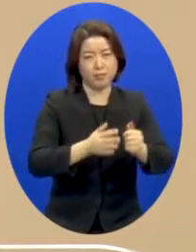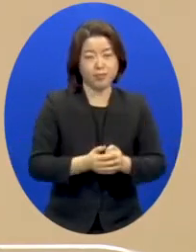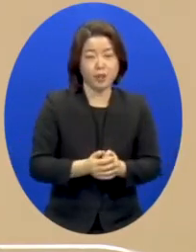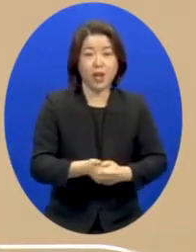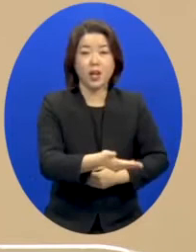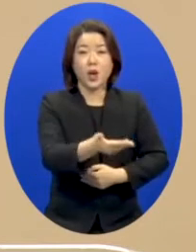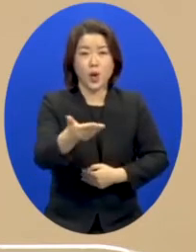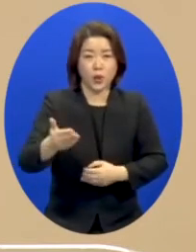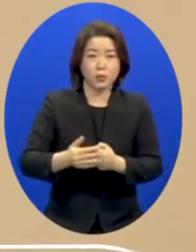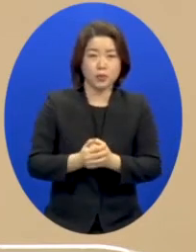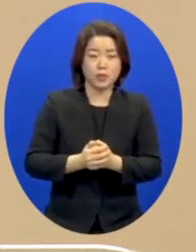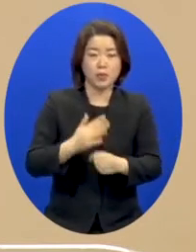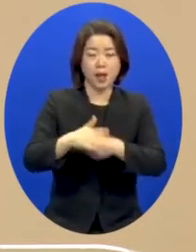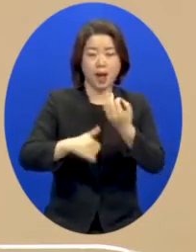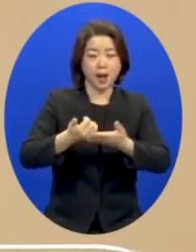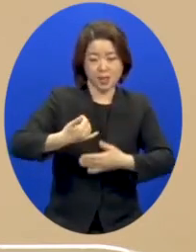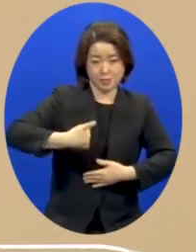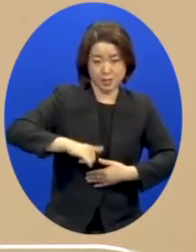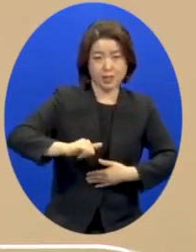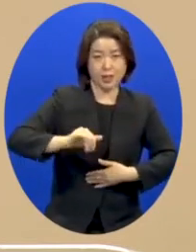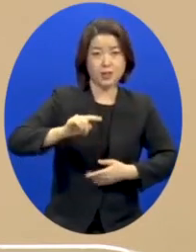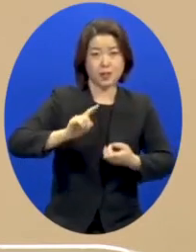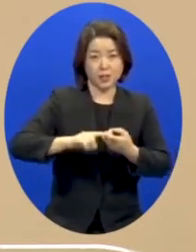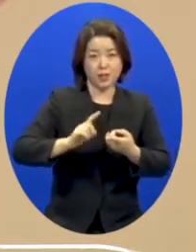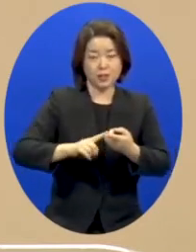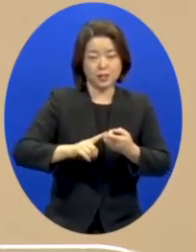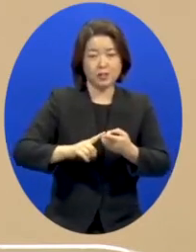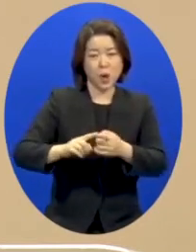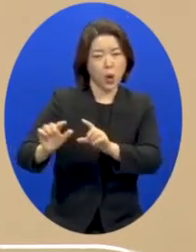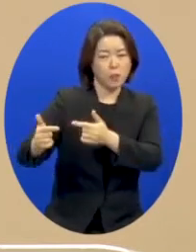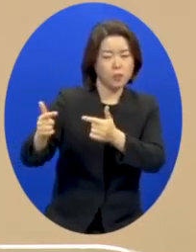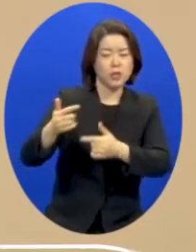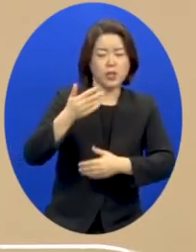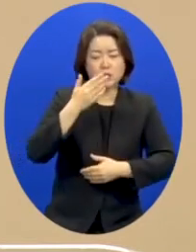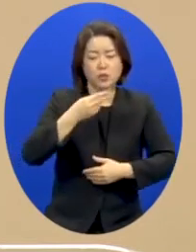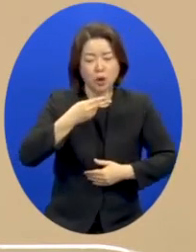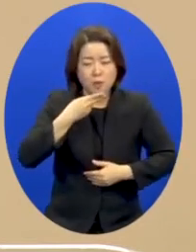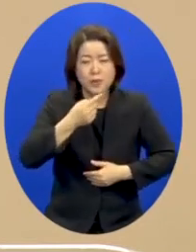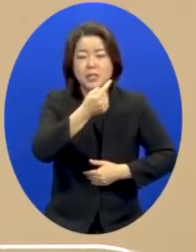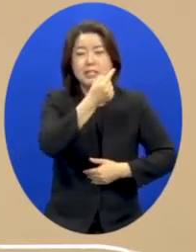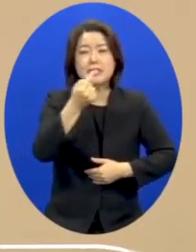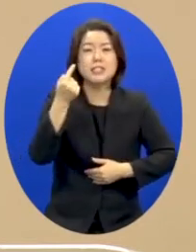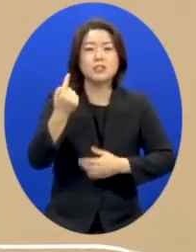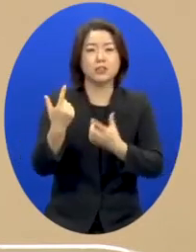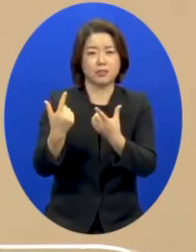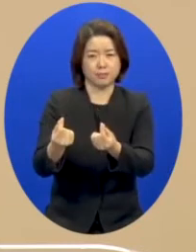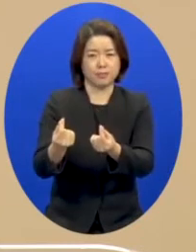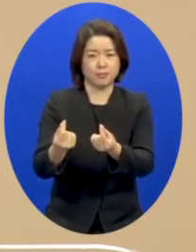여러분이 하나님의 자녀라는 부인할 수 없는 증거입니다.